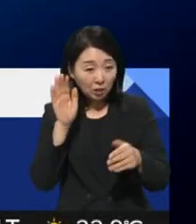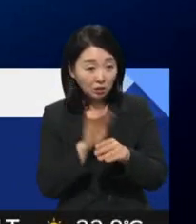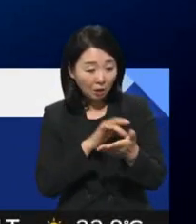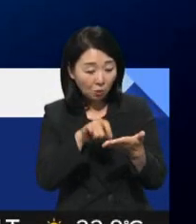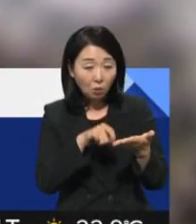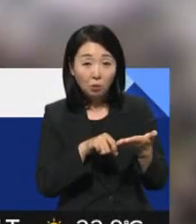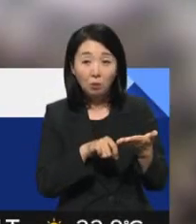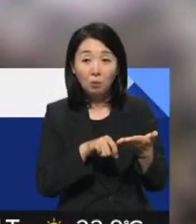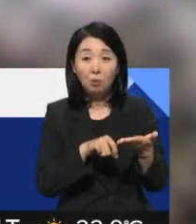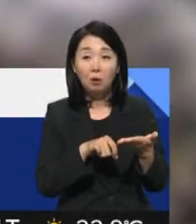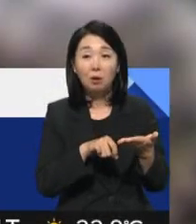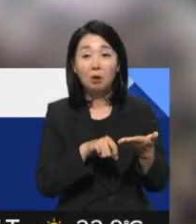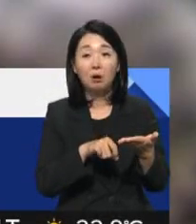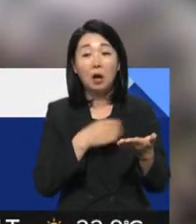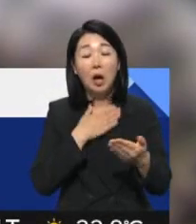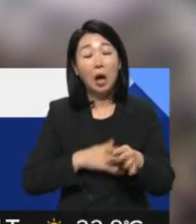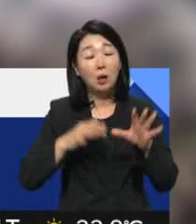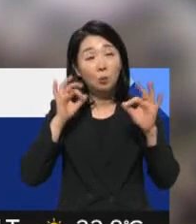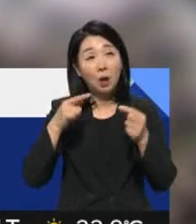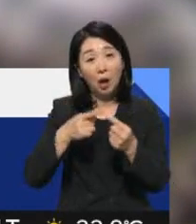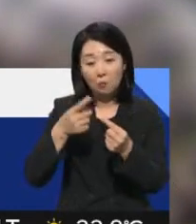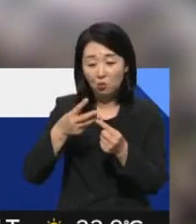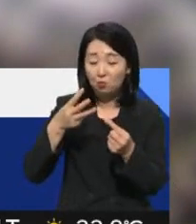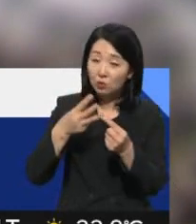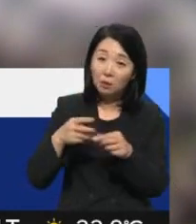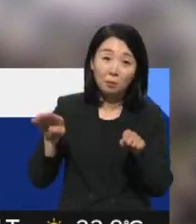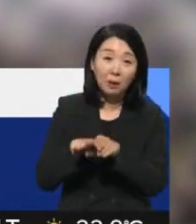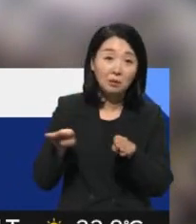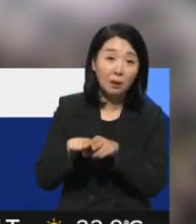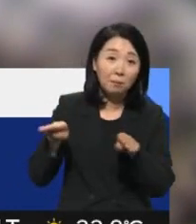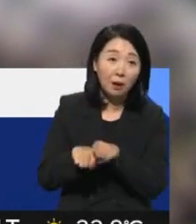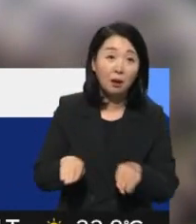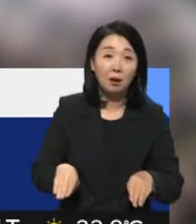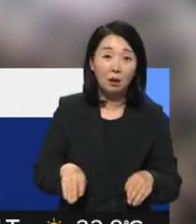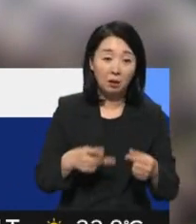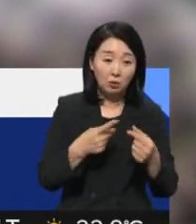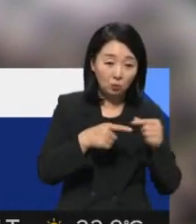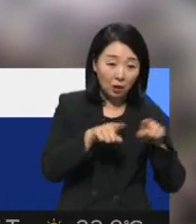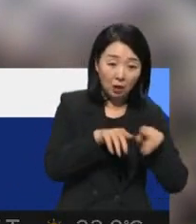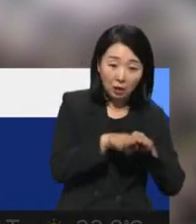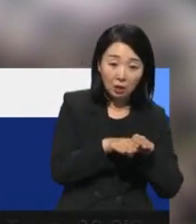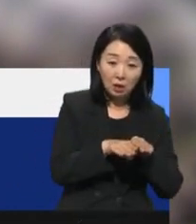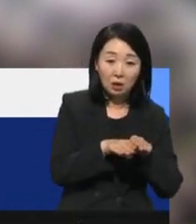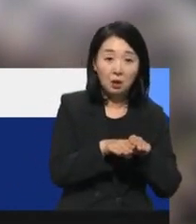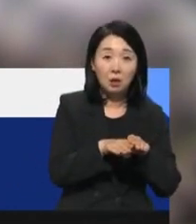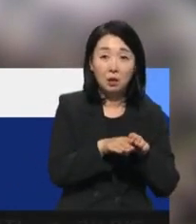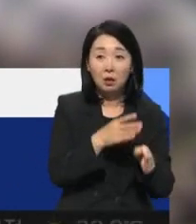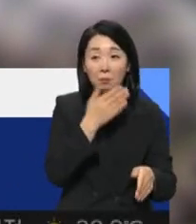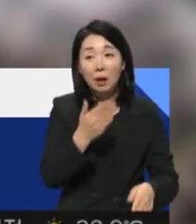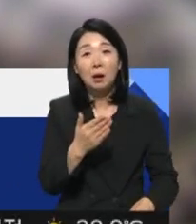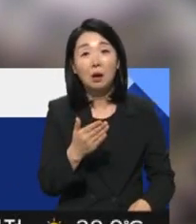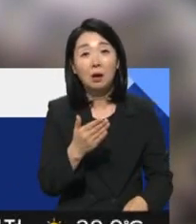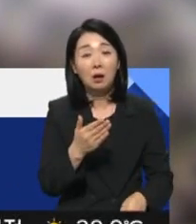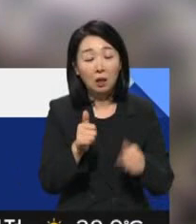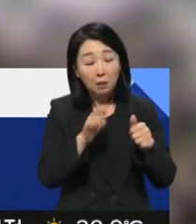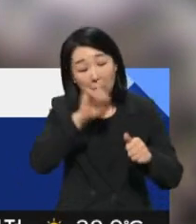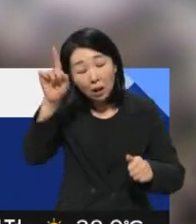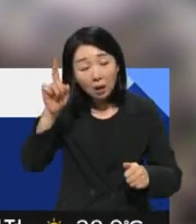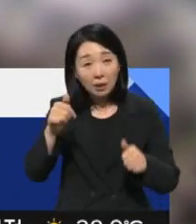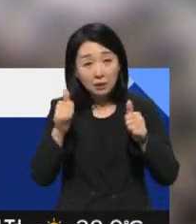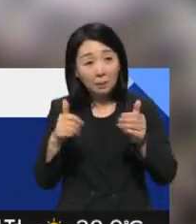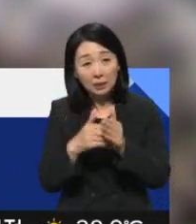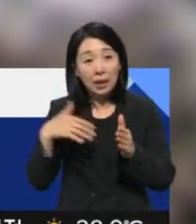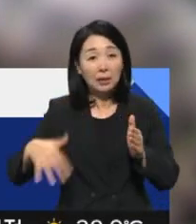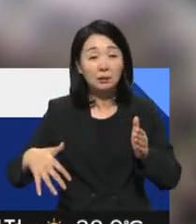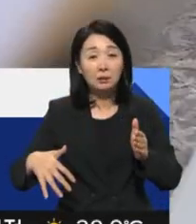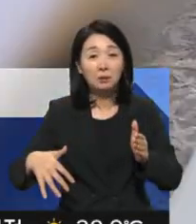알아보니 세 번을 안 간 거예요. 두 번을 못 갔을 때도 할 수가 있었대요. 재판이 끝나지 않을